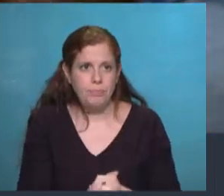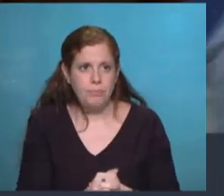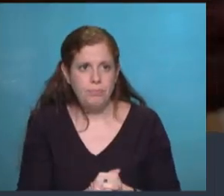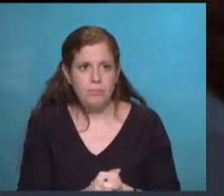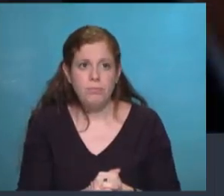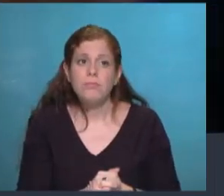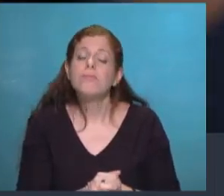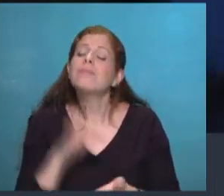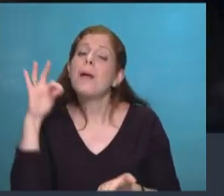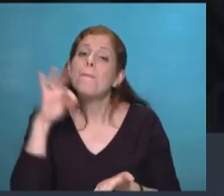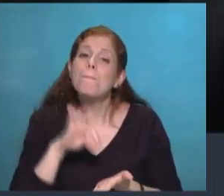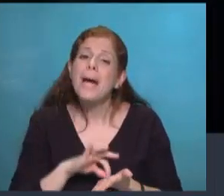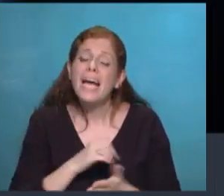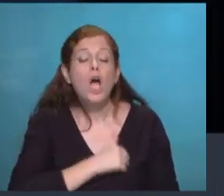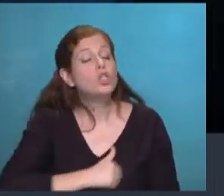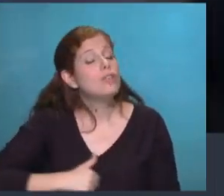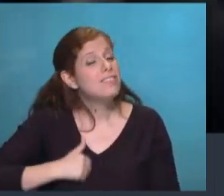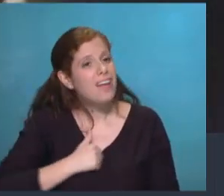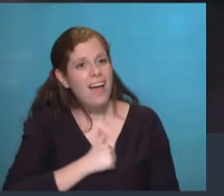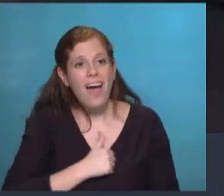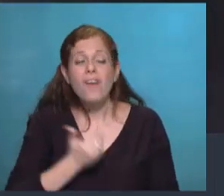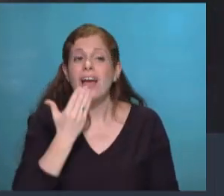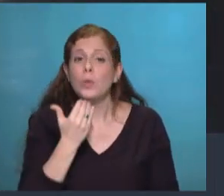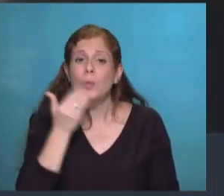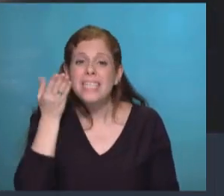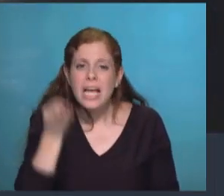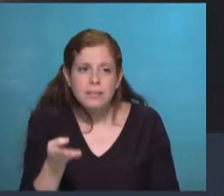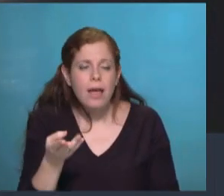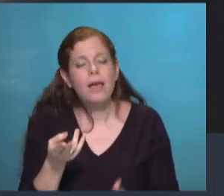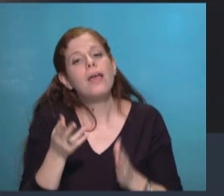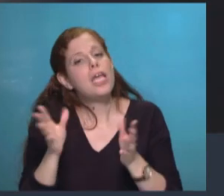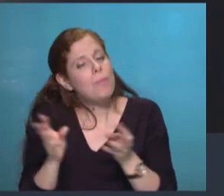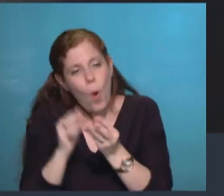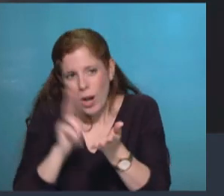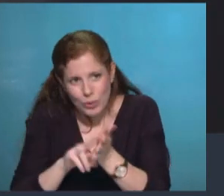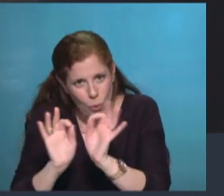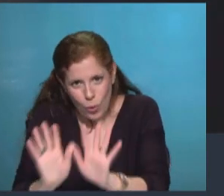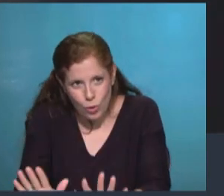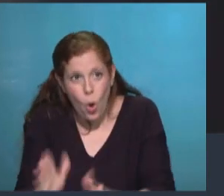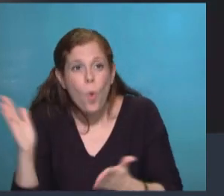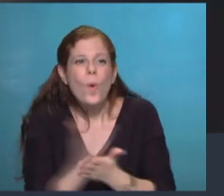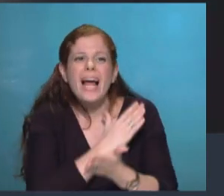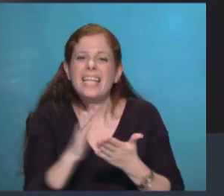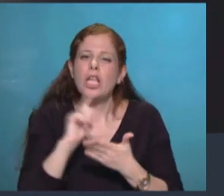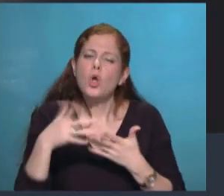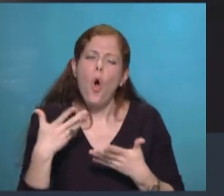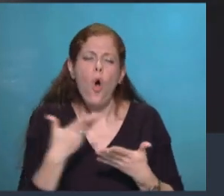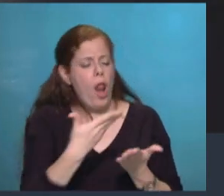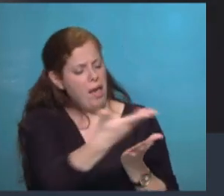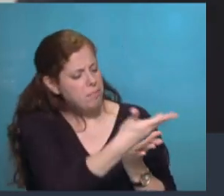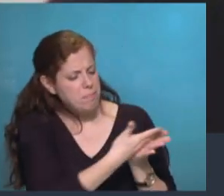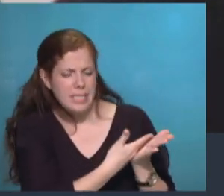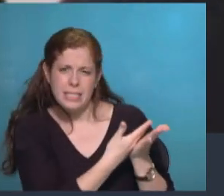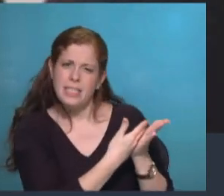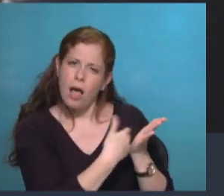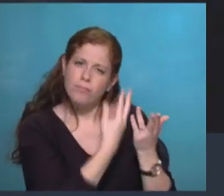היהודי הזה, עם כל הזכויות שלו, החליט לאמץ את כל המצע של